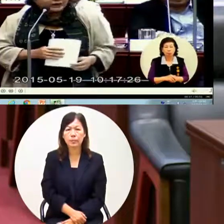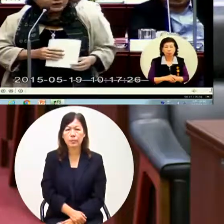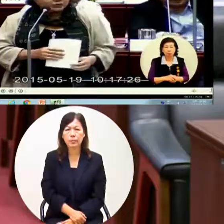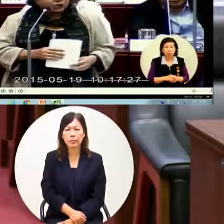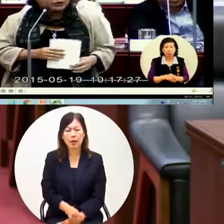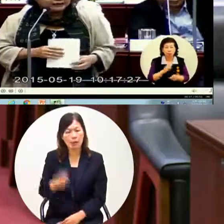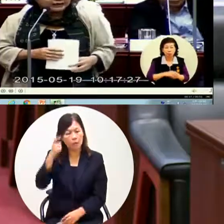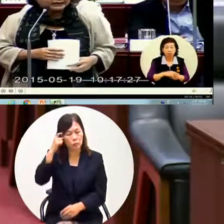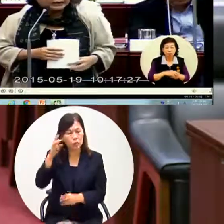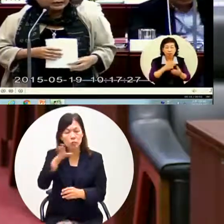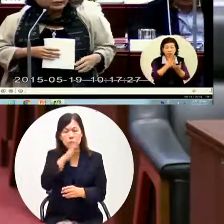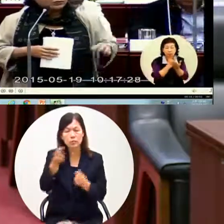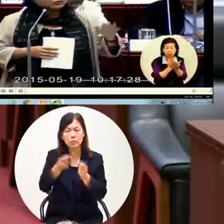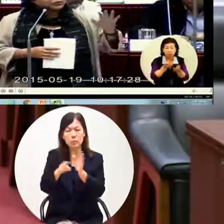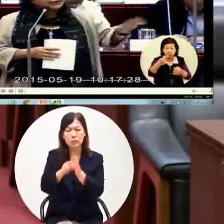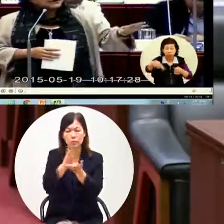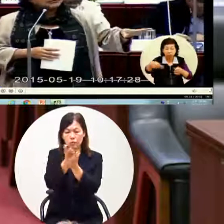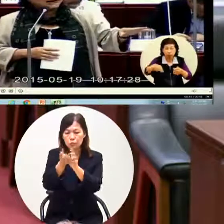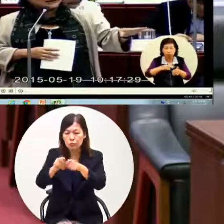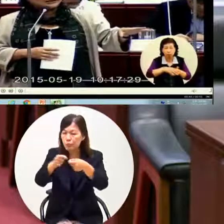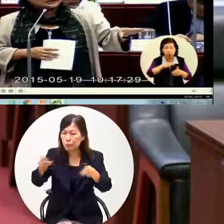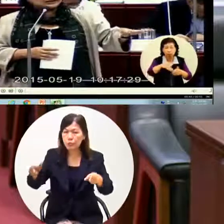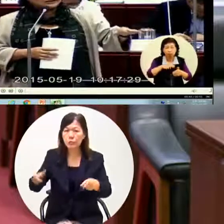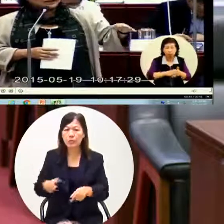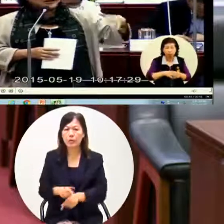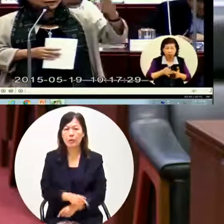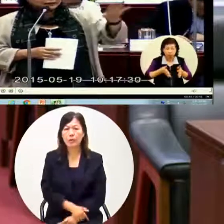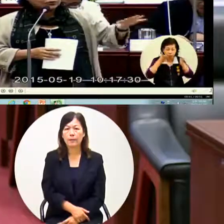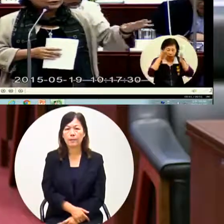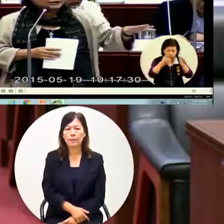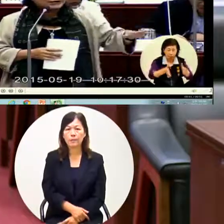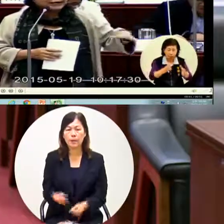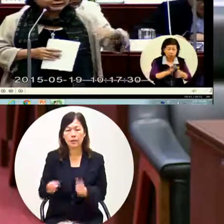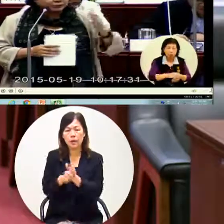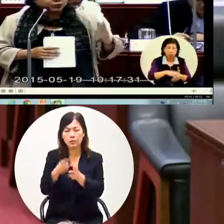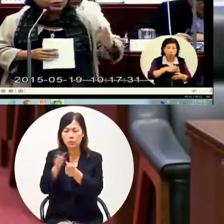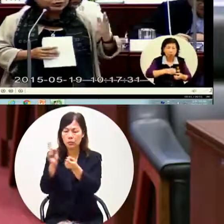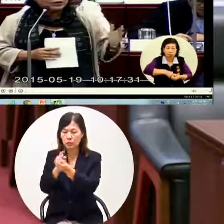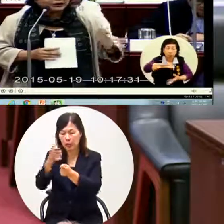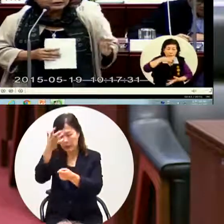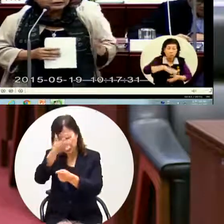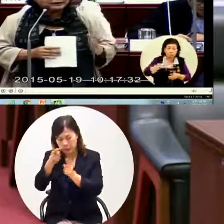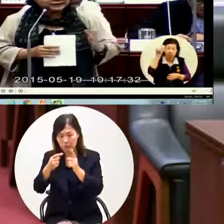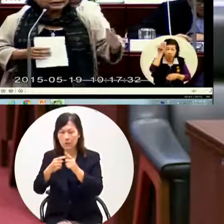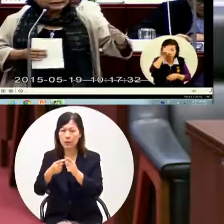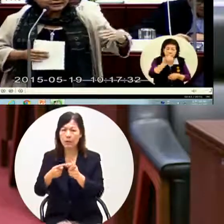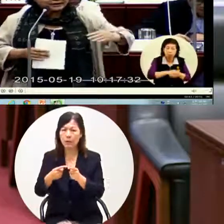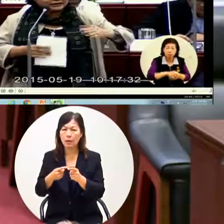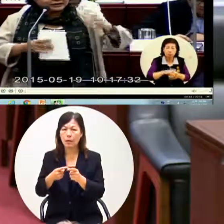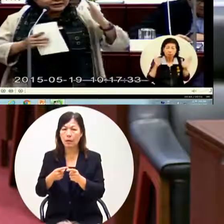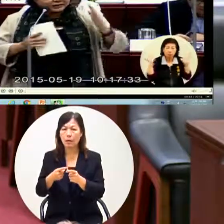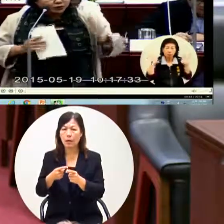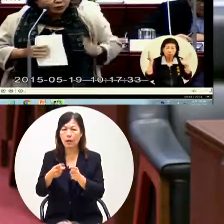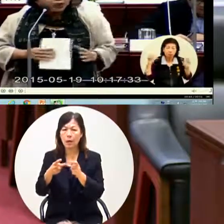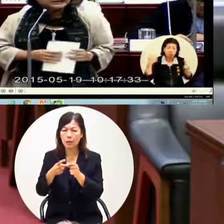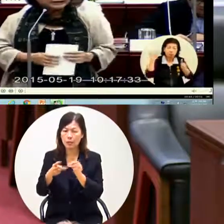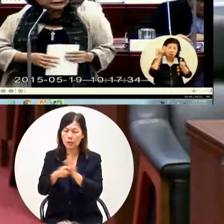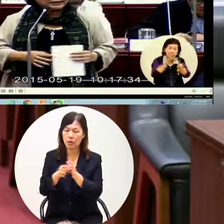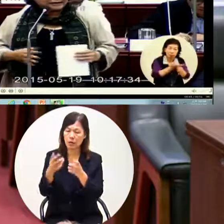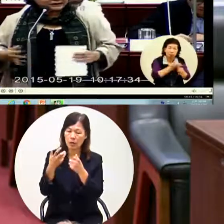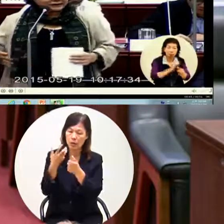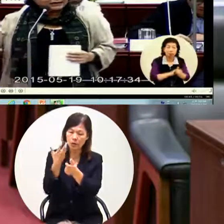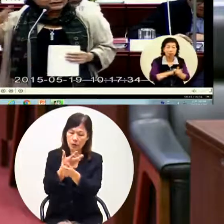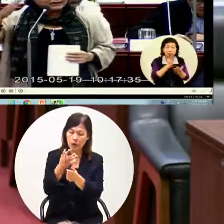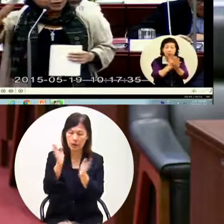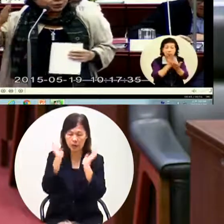元、多元，讲对老人，对咱的托儿等等，是一个多